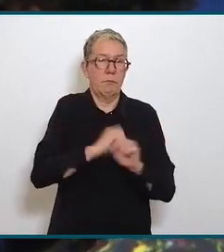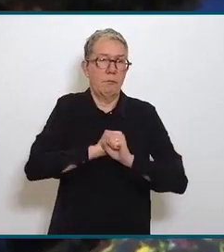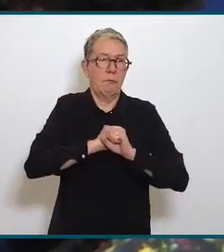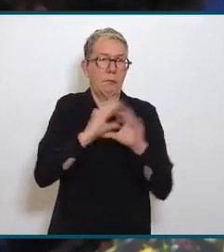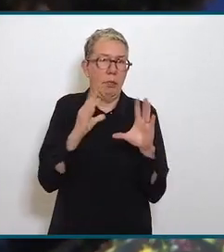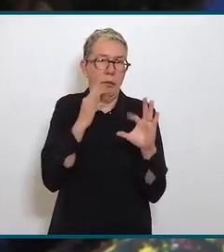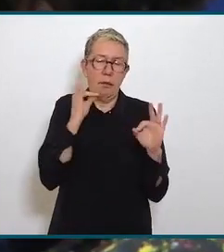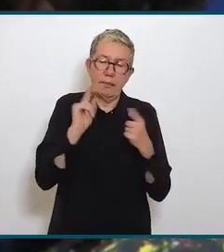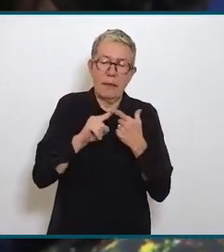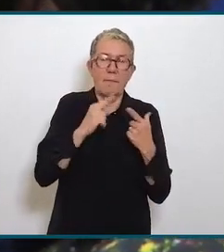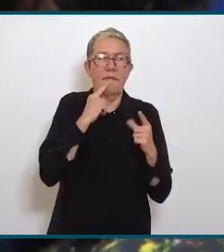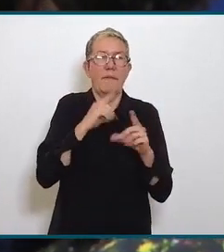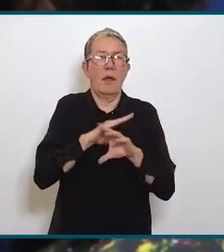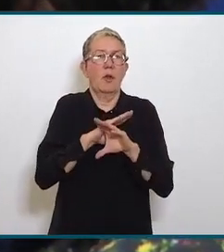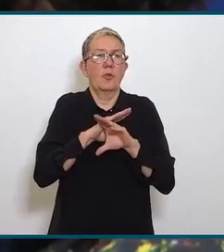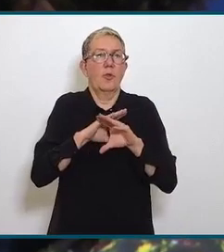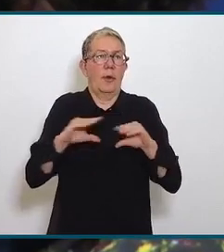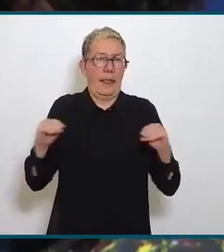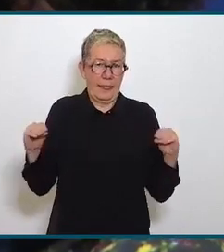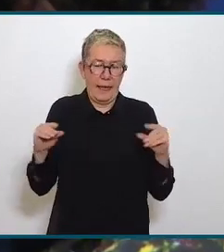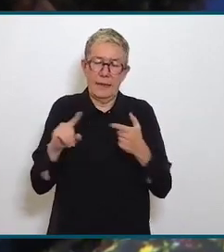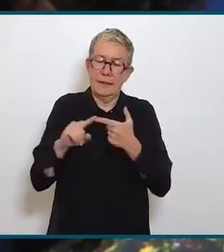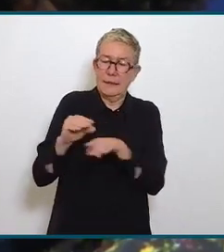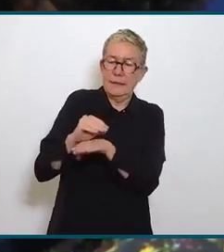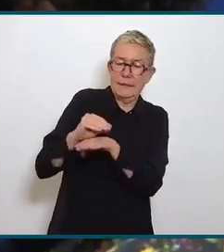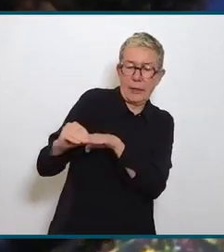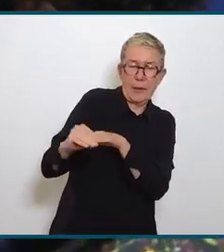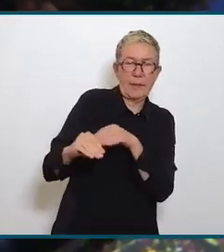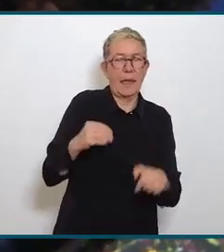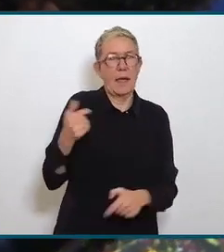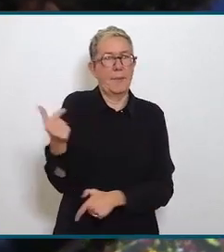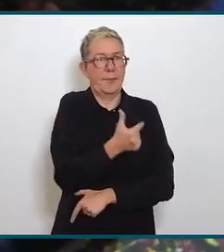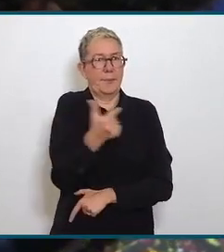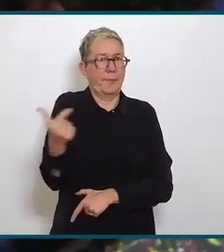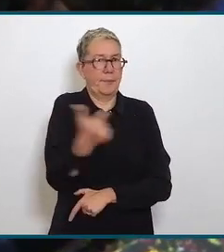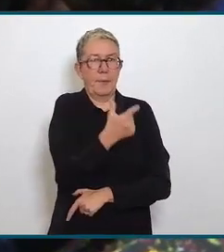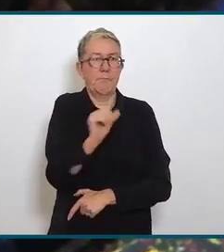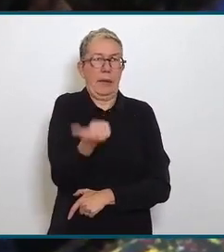de tranquillité et de sécurité comme deux priorités municipales.